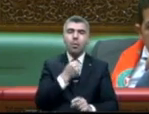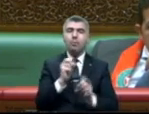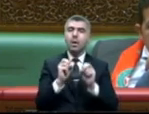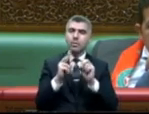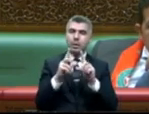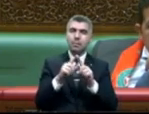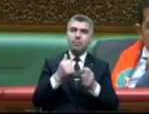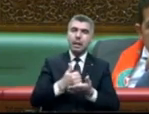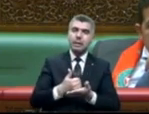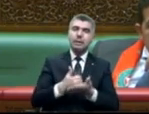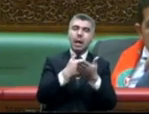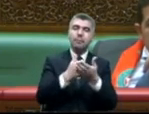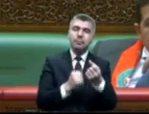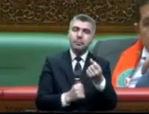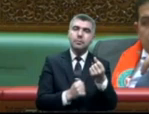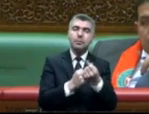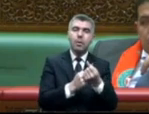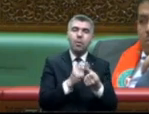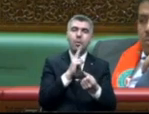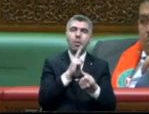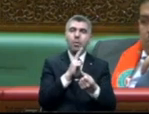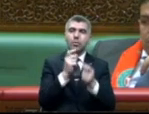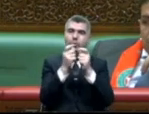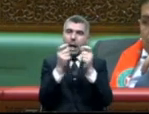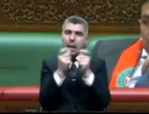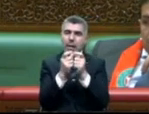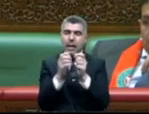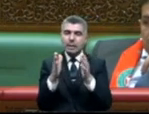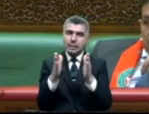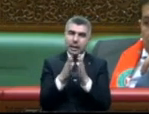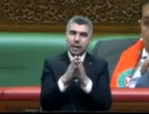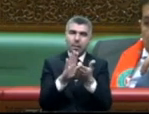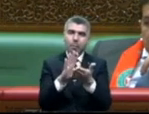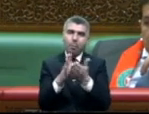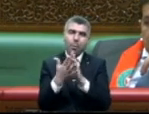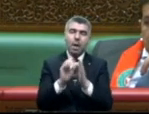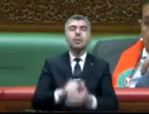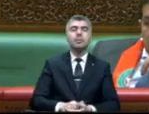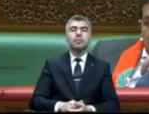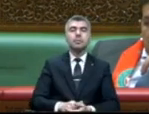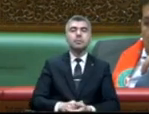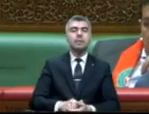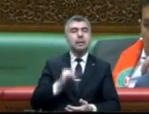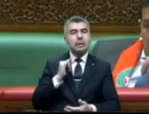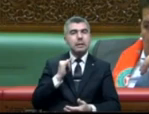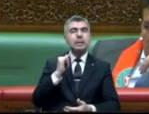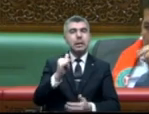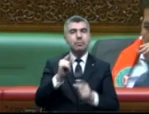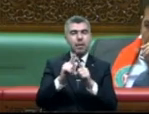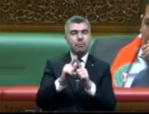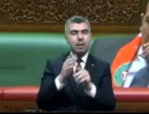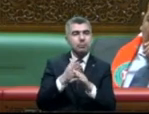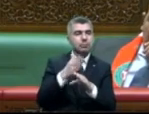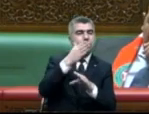في دعم المقاولات وخاصة الصغيرة منها والمتوسطة وسعيها الحديث لضمان ولوج